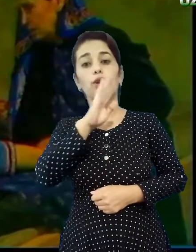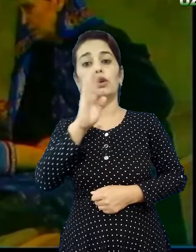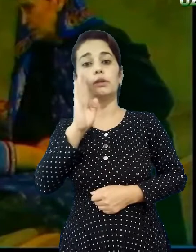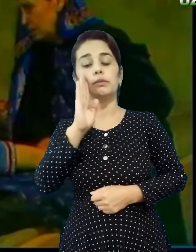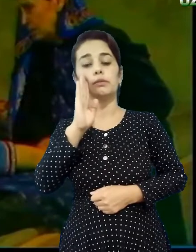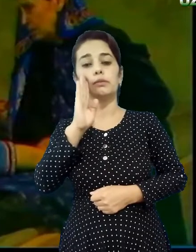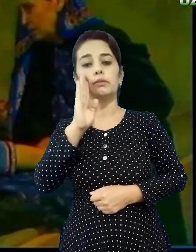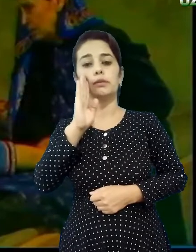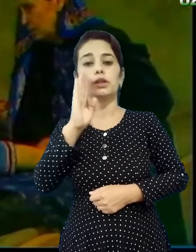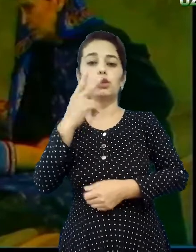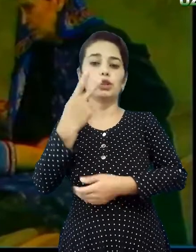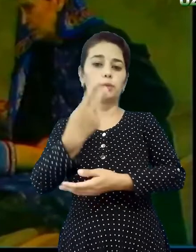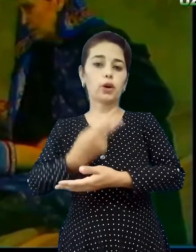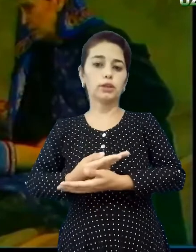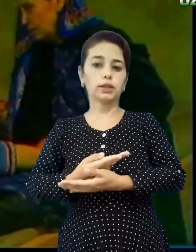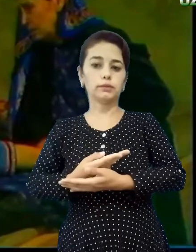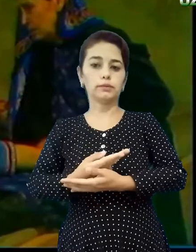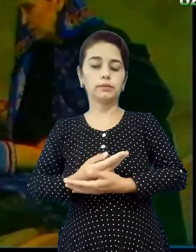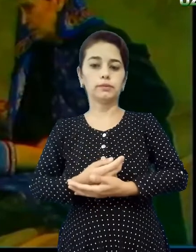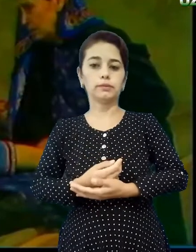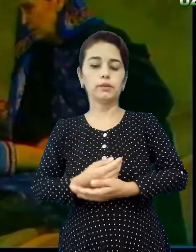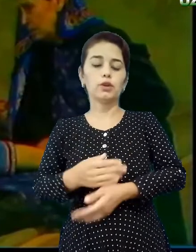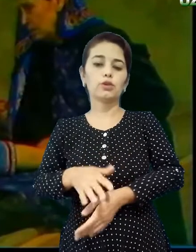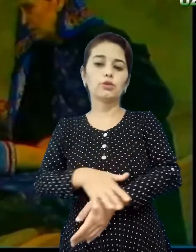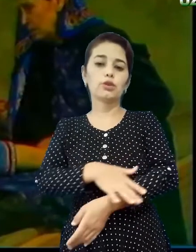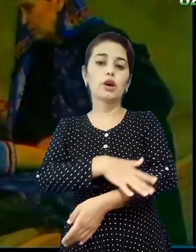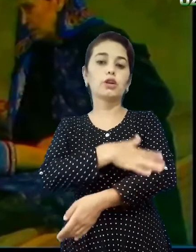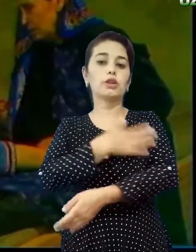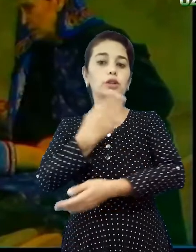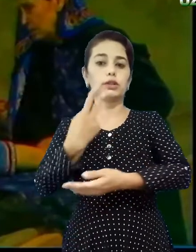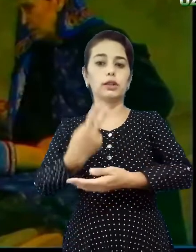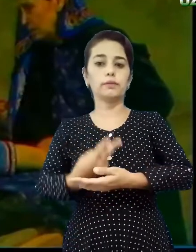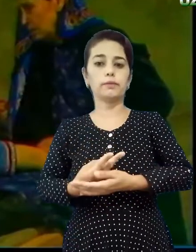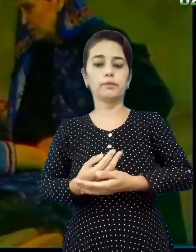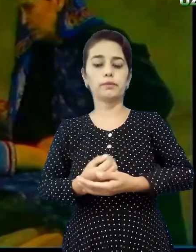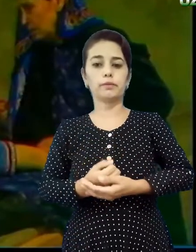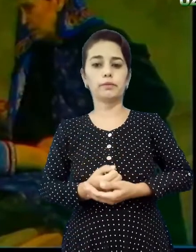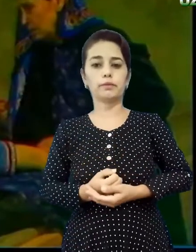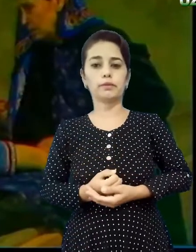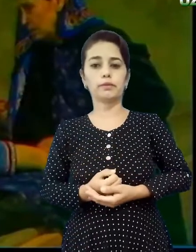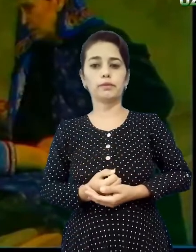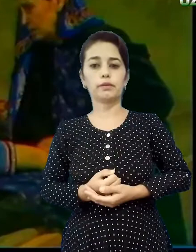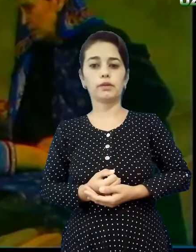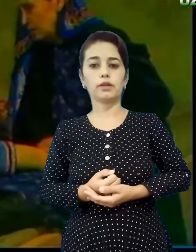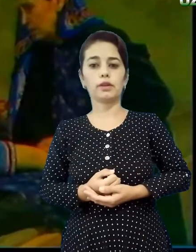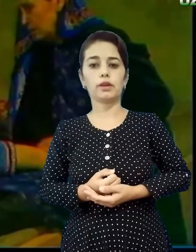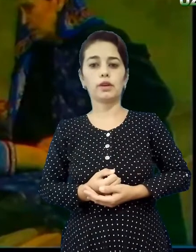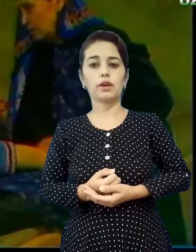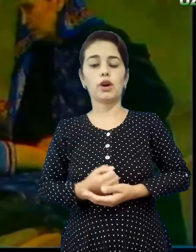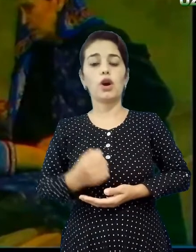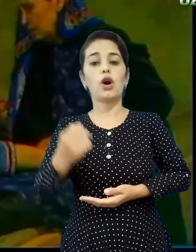Ertasi kuni oyim yotib qoldi. Uzoq yotdi.